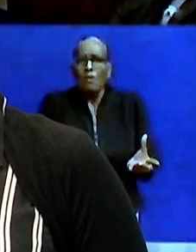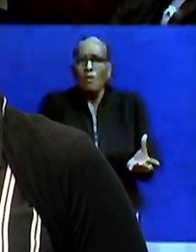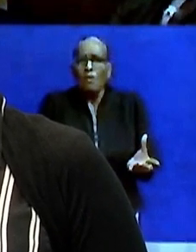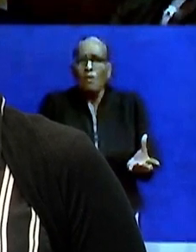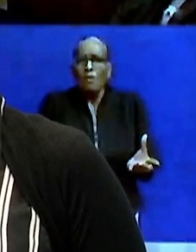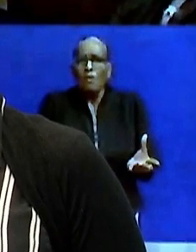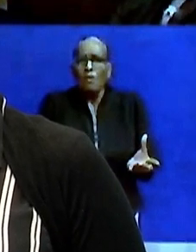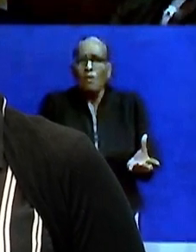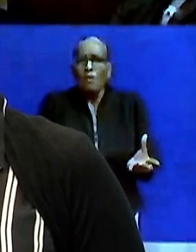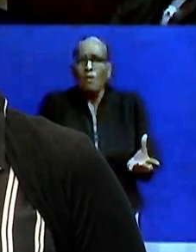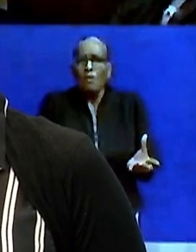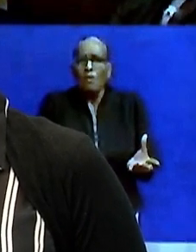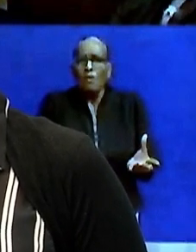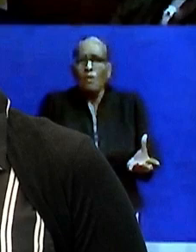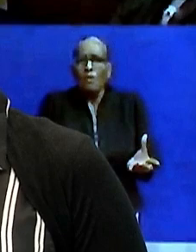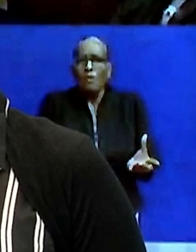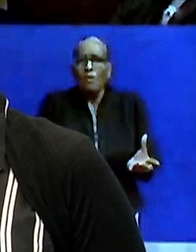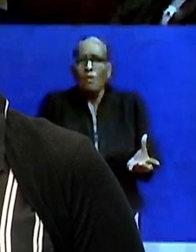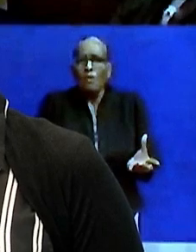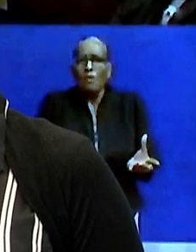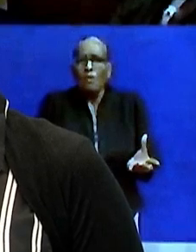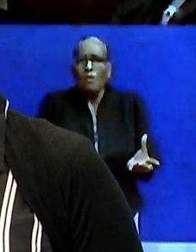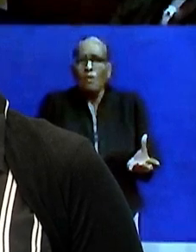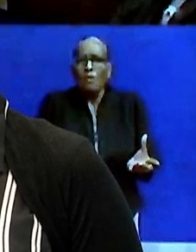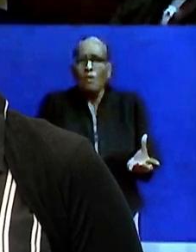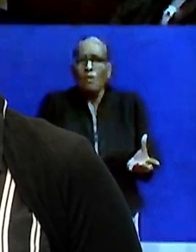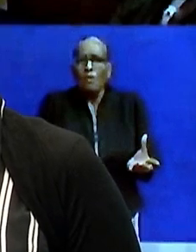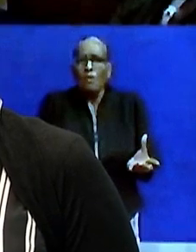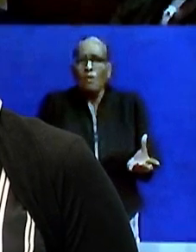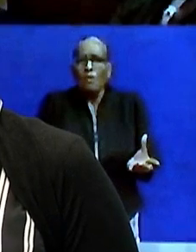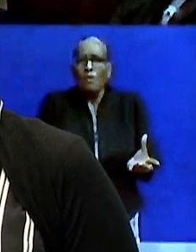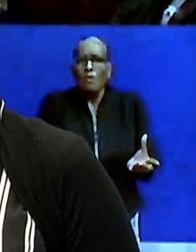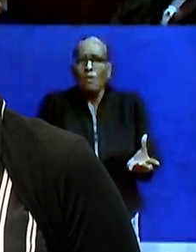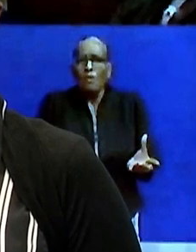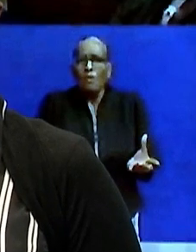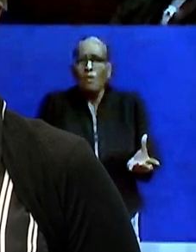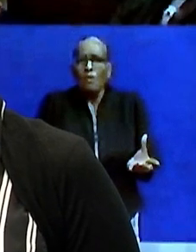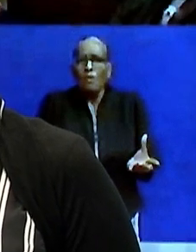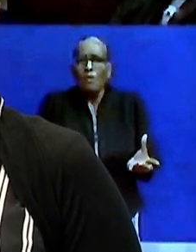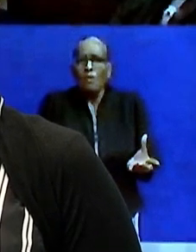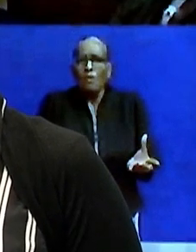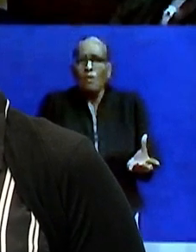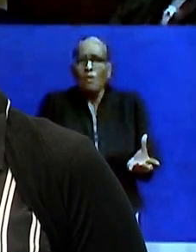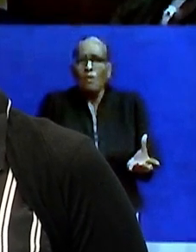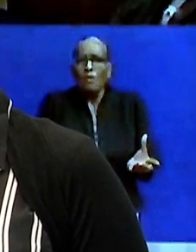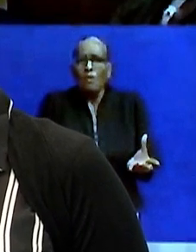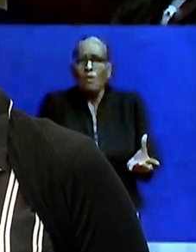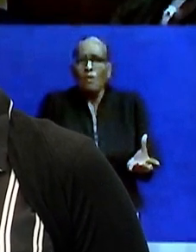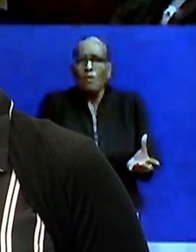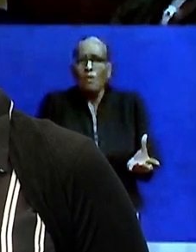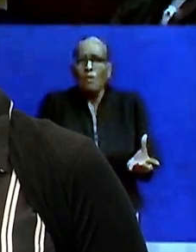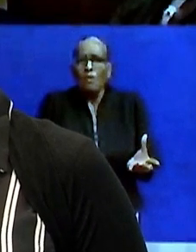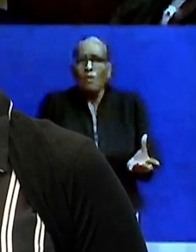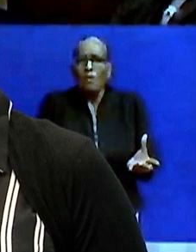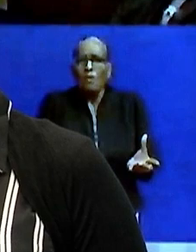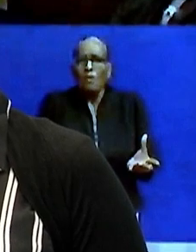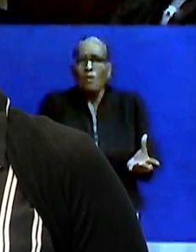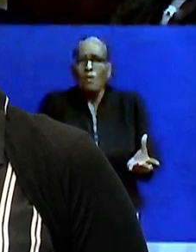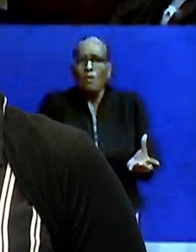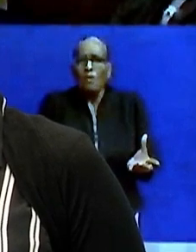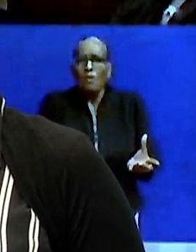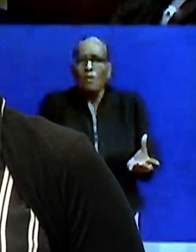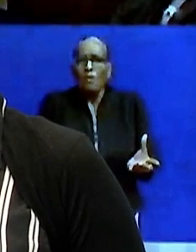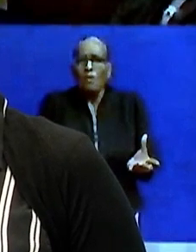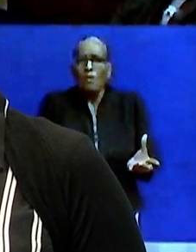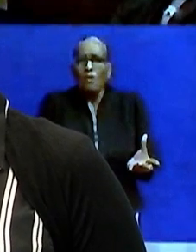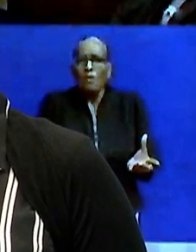Cleopatra Jesseren van Volksgezondheid. Ze sprak gisteren op de dagelijkse persconferentie van de overheid rond het COVID-19-virus.